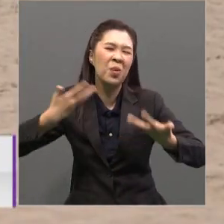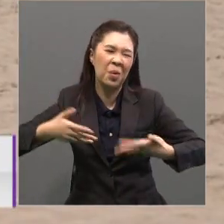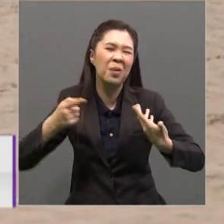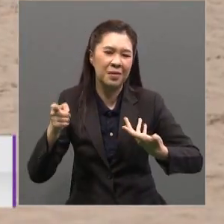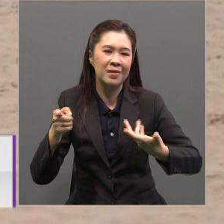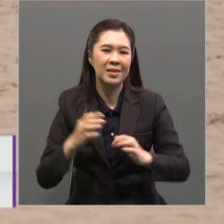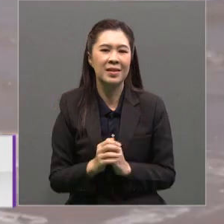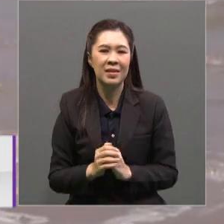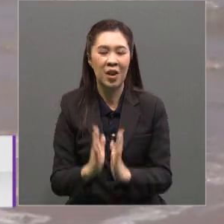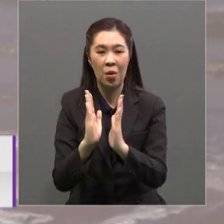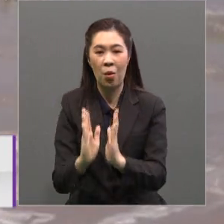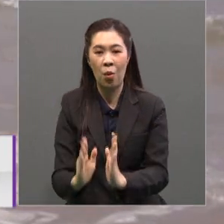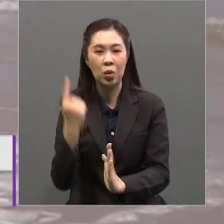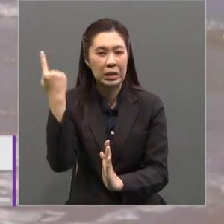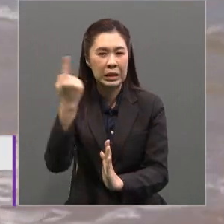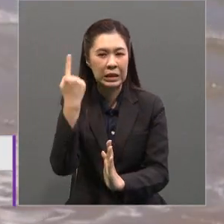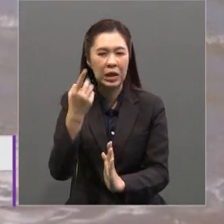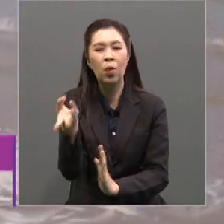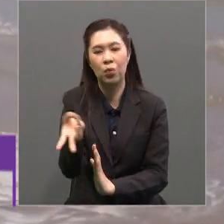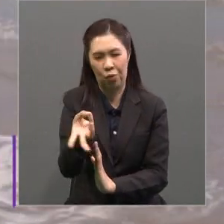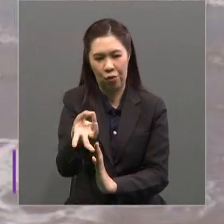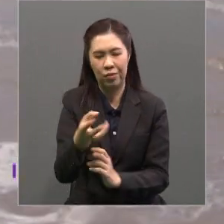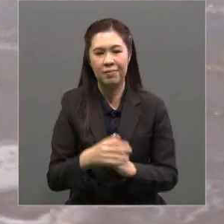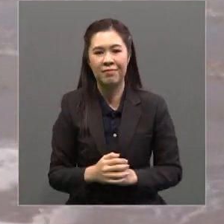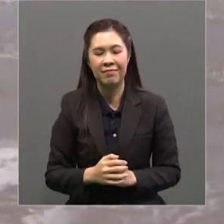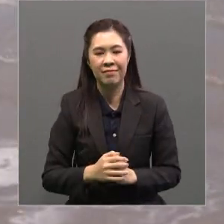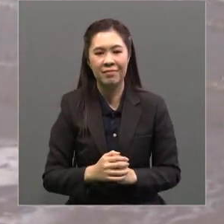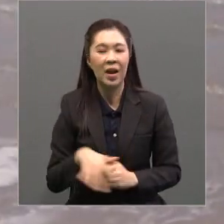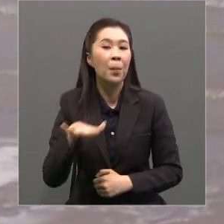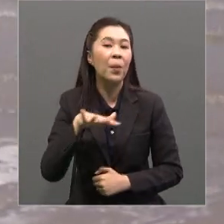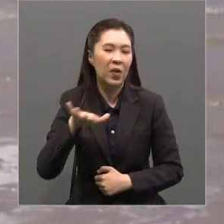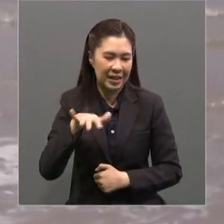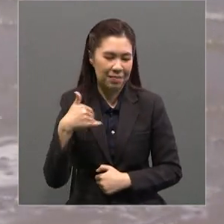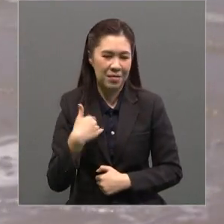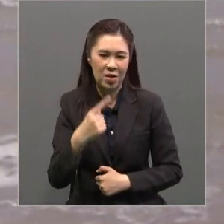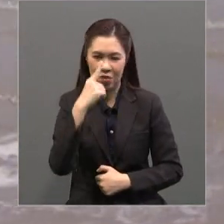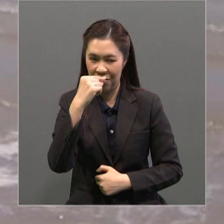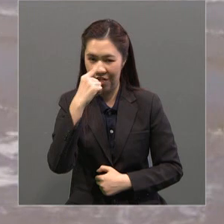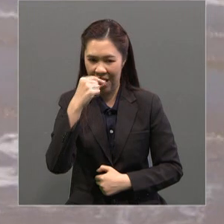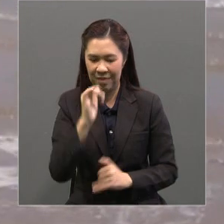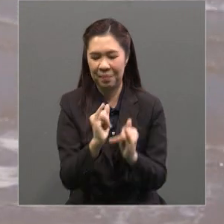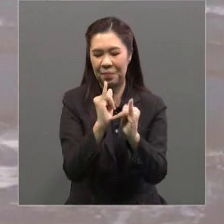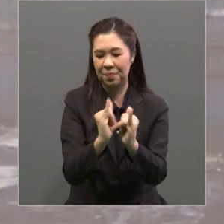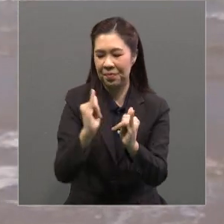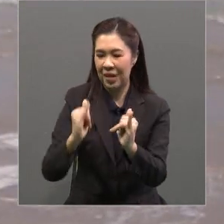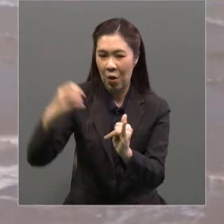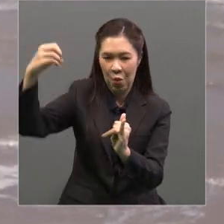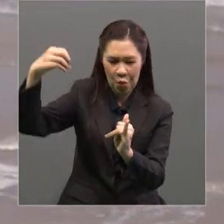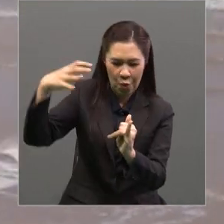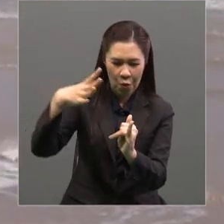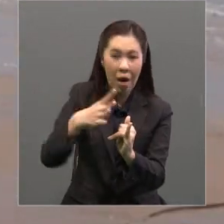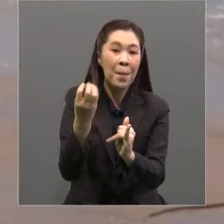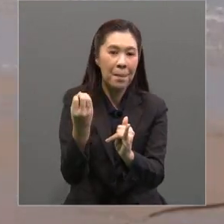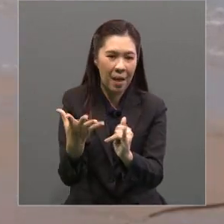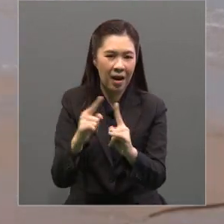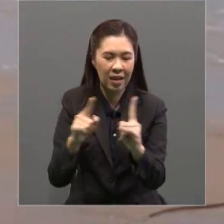ติก็เลยทำให้นักท่องเที่ยวเนี่ยบางตานะคะอย่างที่บอกไปปกติแล้วเนี่ยจะมีชาวต่างชาติมานอนอาบแดดตามชายหาดเป็นจำนวนมากแต่ว่า